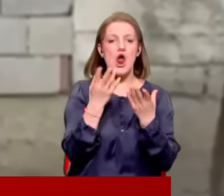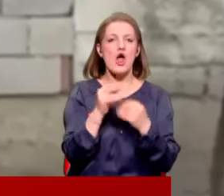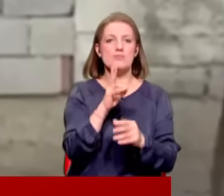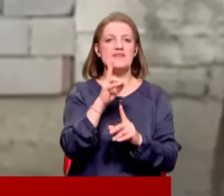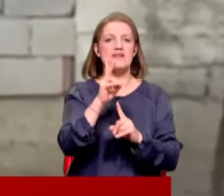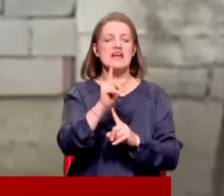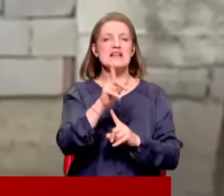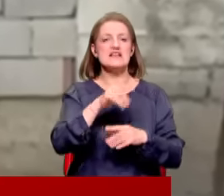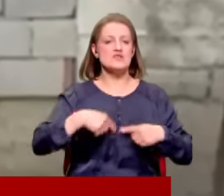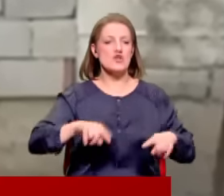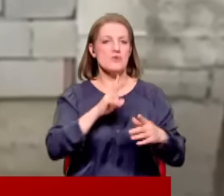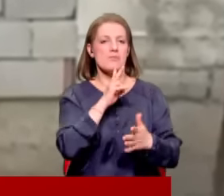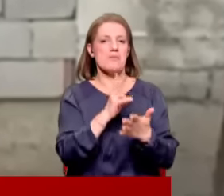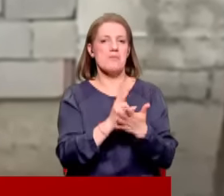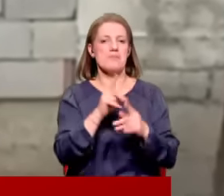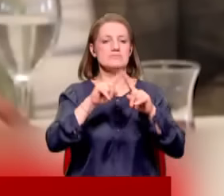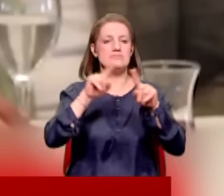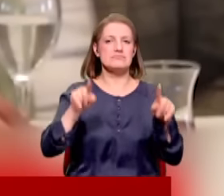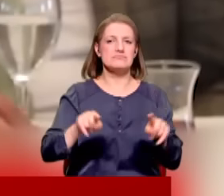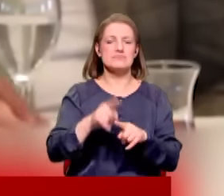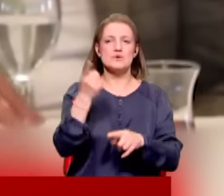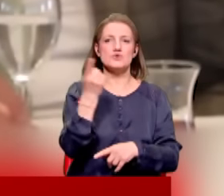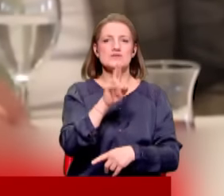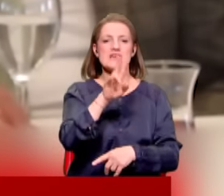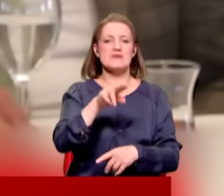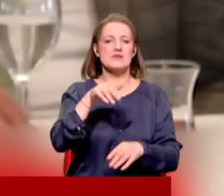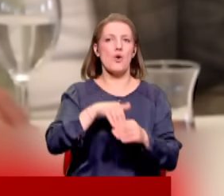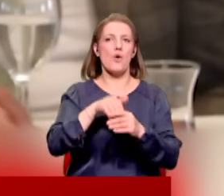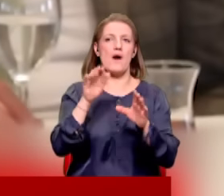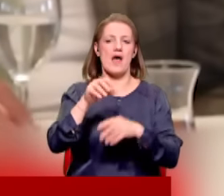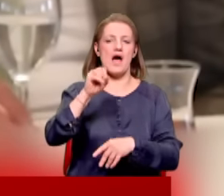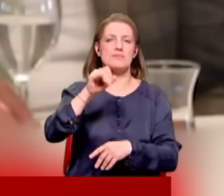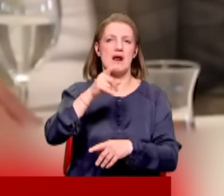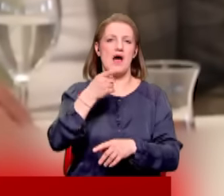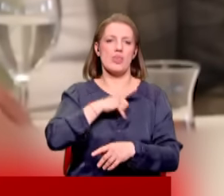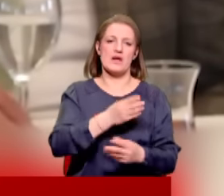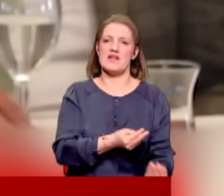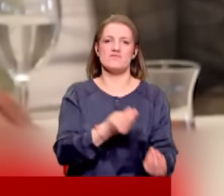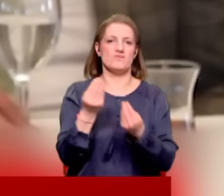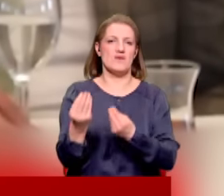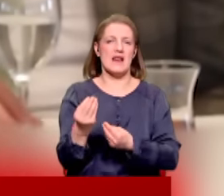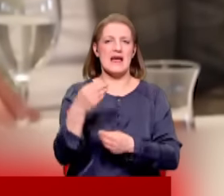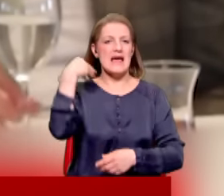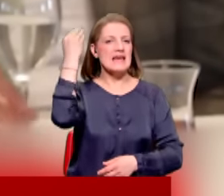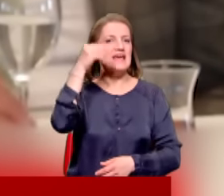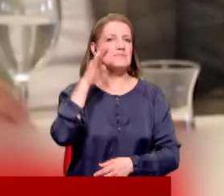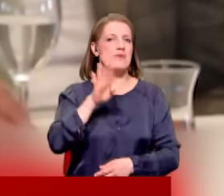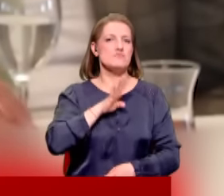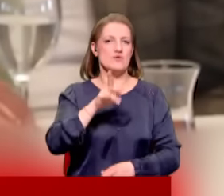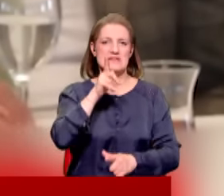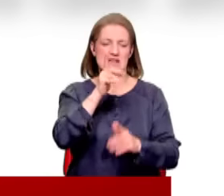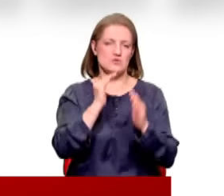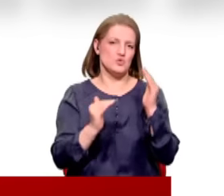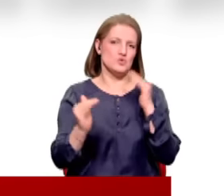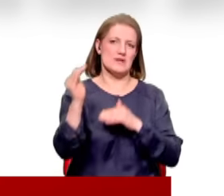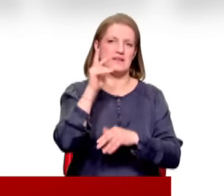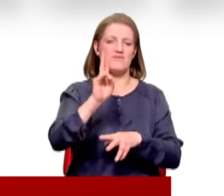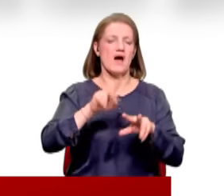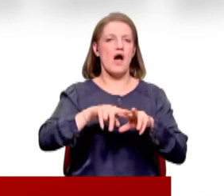İl Seçim Kurulu. Ve mazbatayı da %27 oy alan AK Parti adayına verdi. Ekrem İmamoğlu da ses yükseltti.